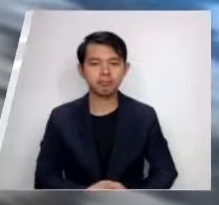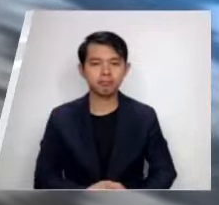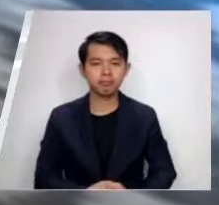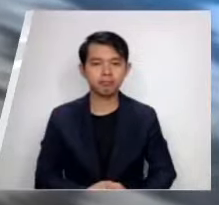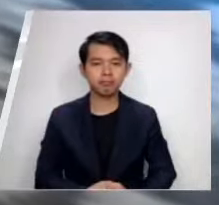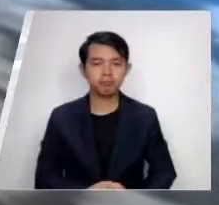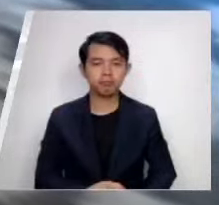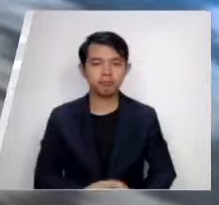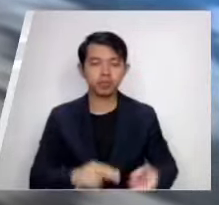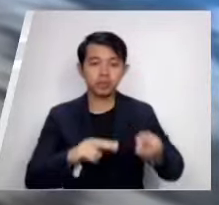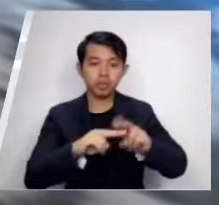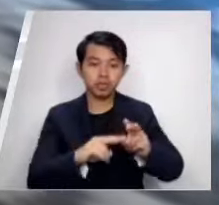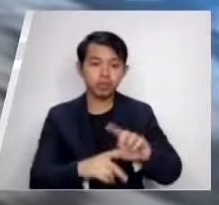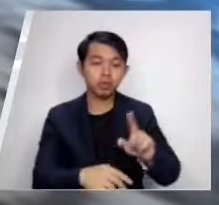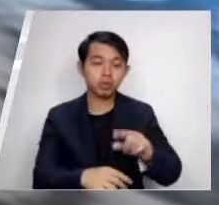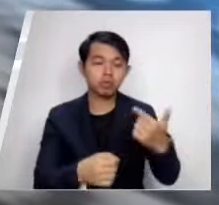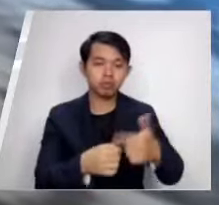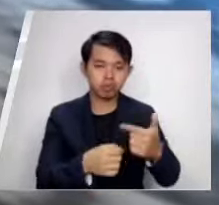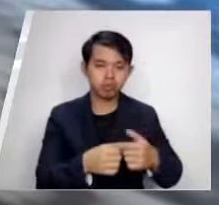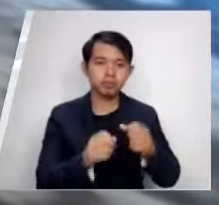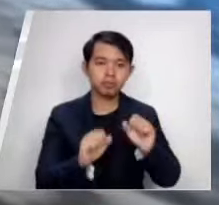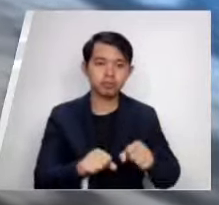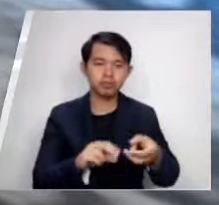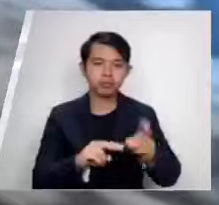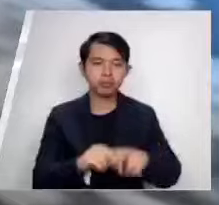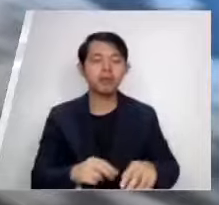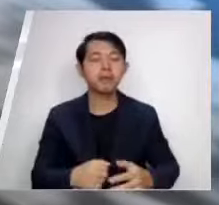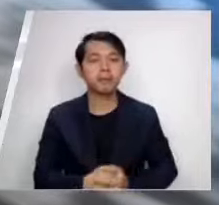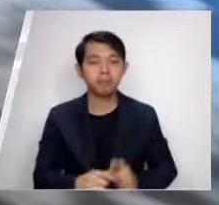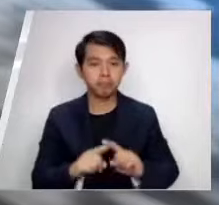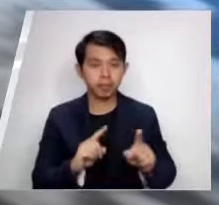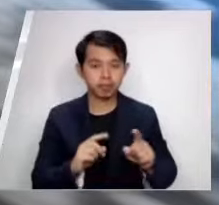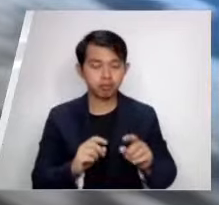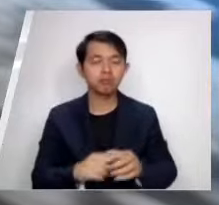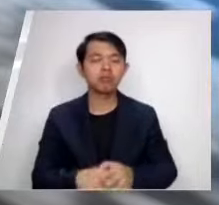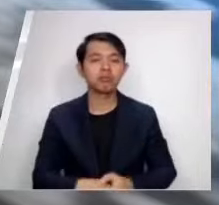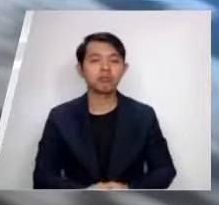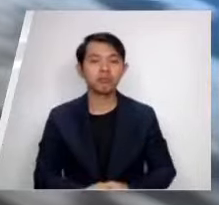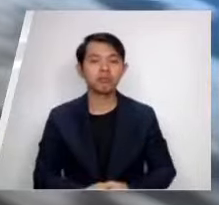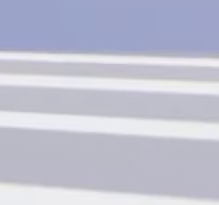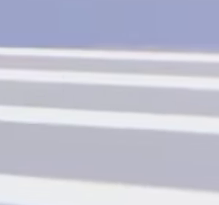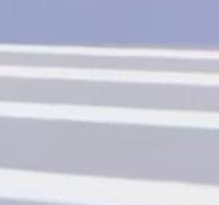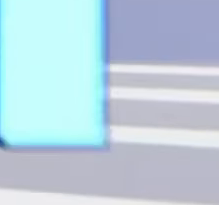kada litro ng gasolina. Pero posible ring walang paggalaw sa presyo.